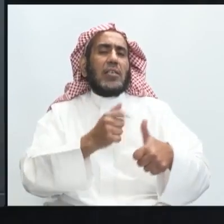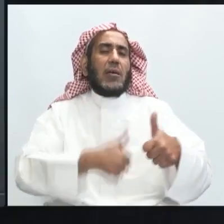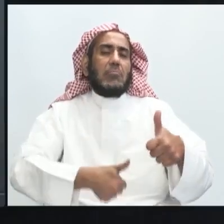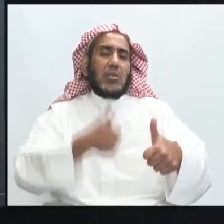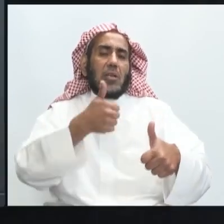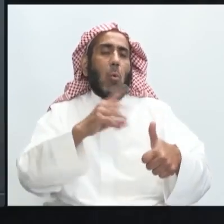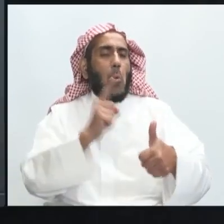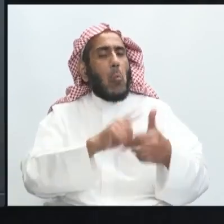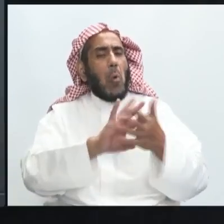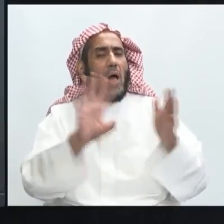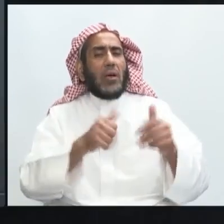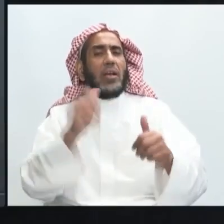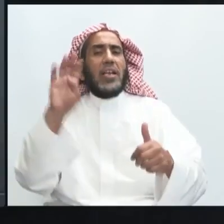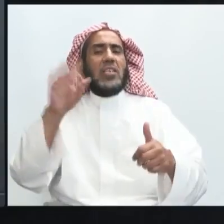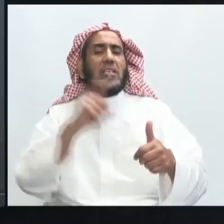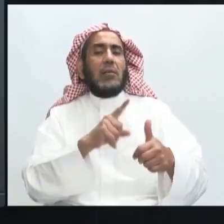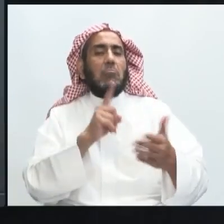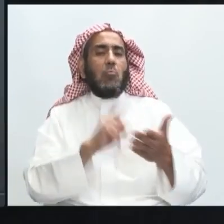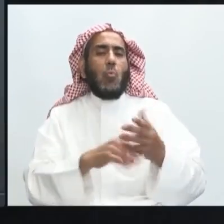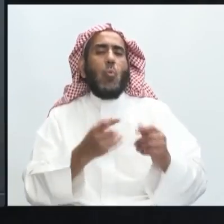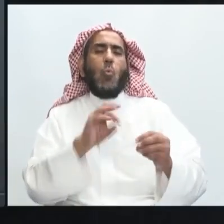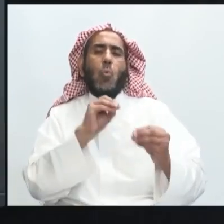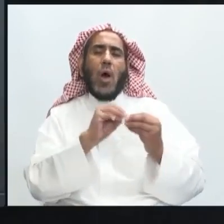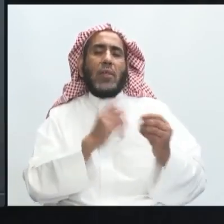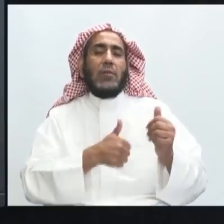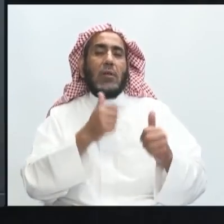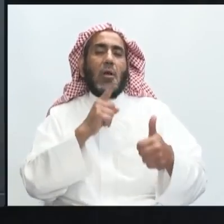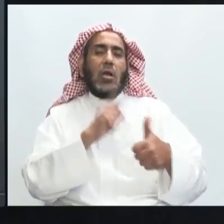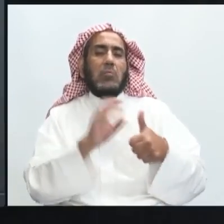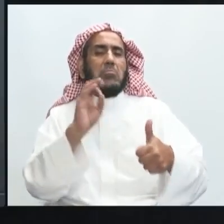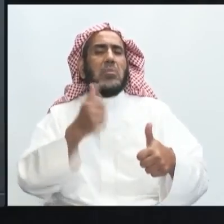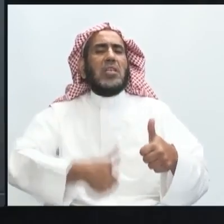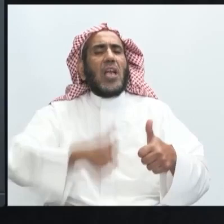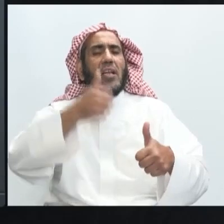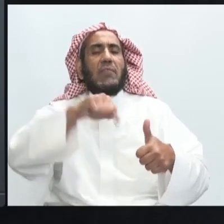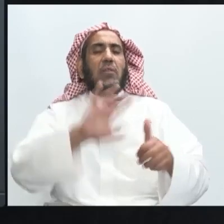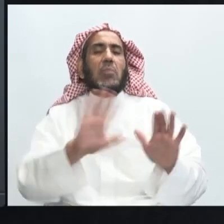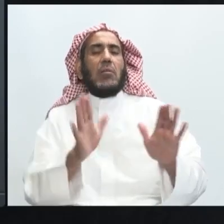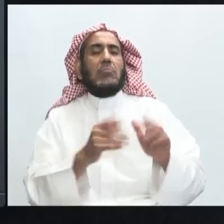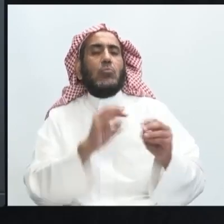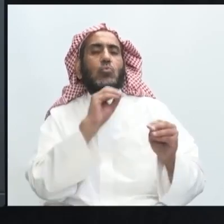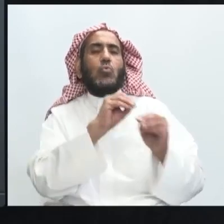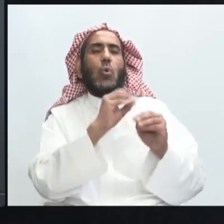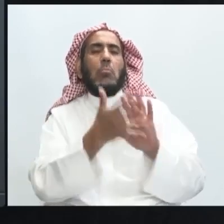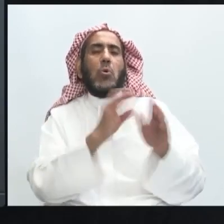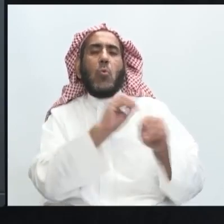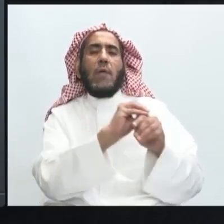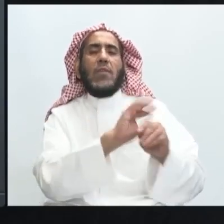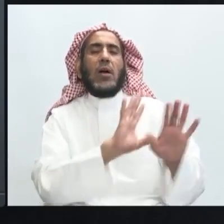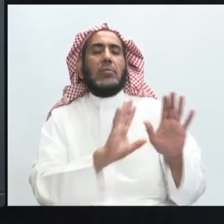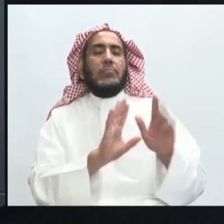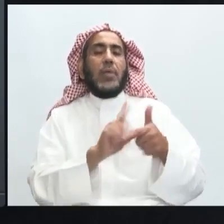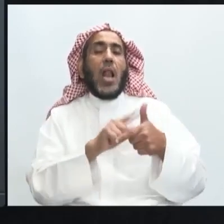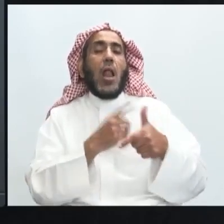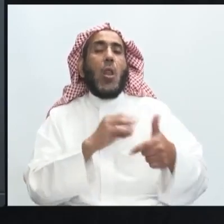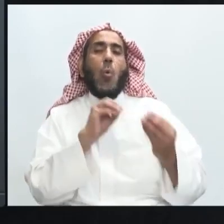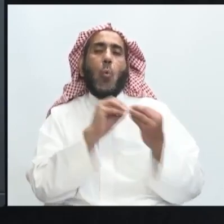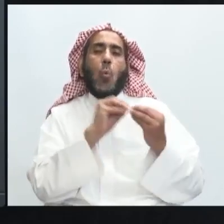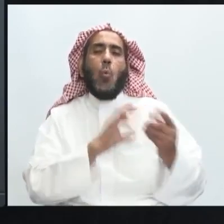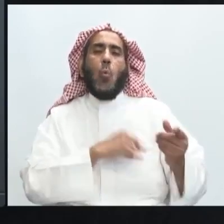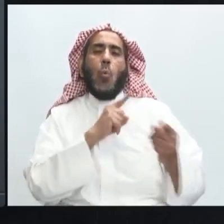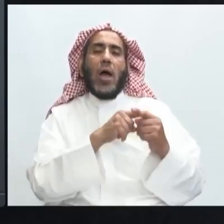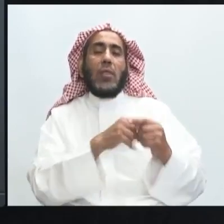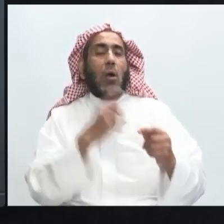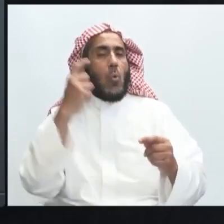الامتحان هو واثق اصلا من نجاحه فانت تقول له نجحت في الامتحان تخبره فقط بنجاحه لانه واثق